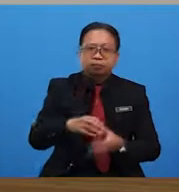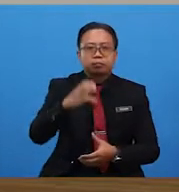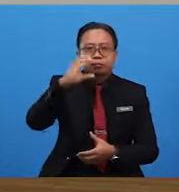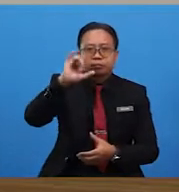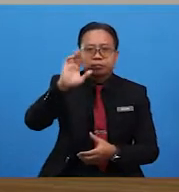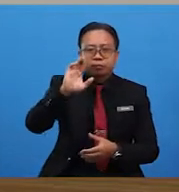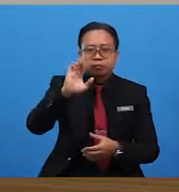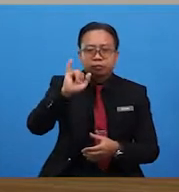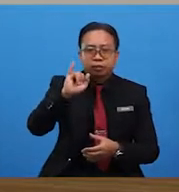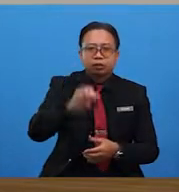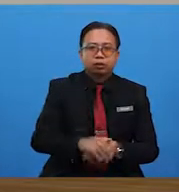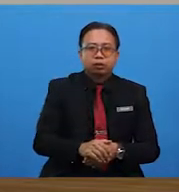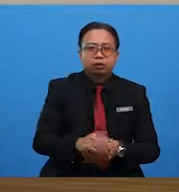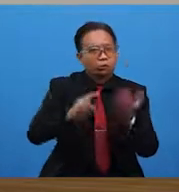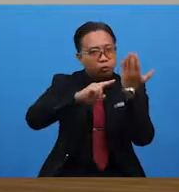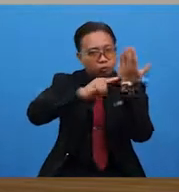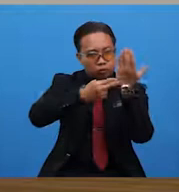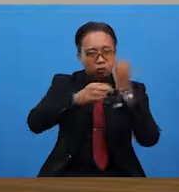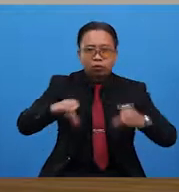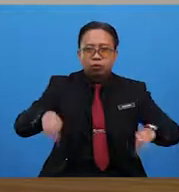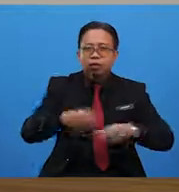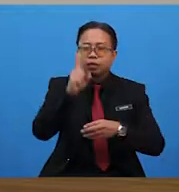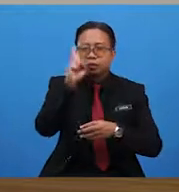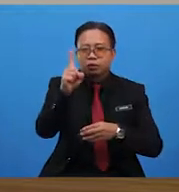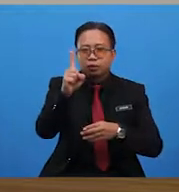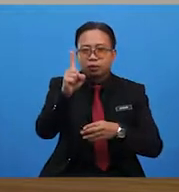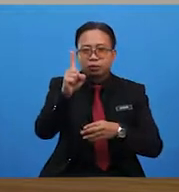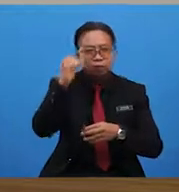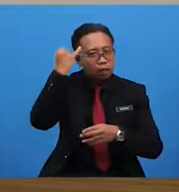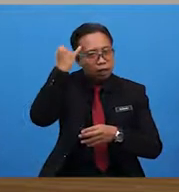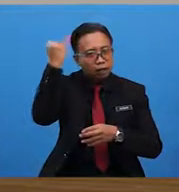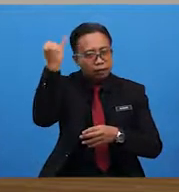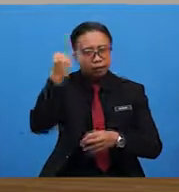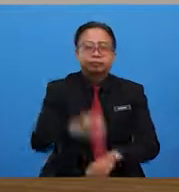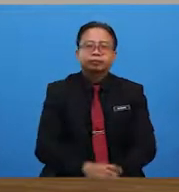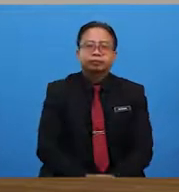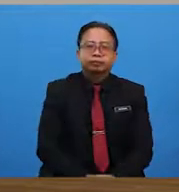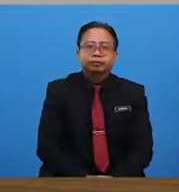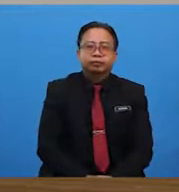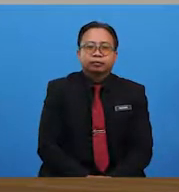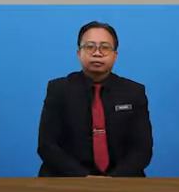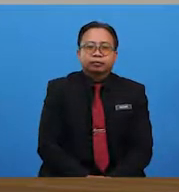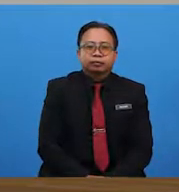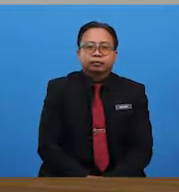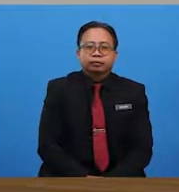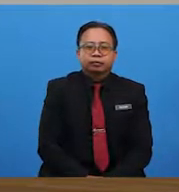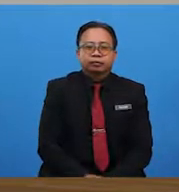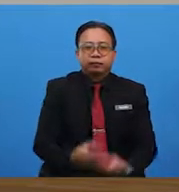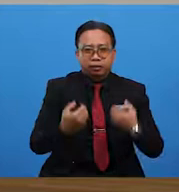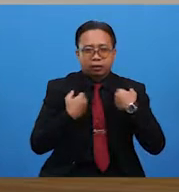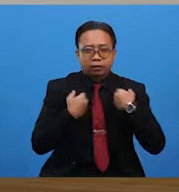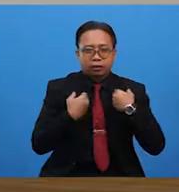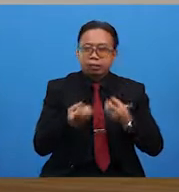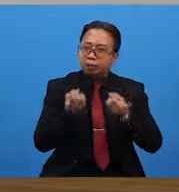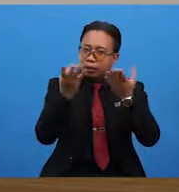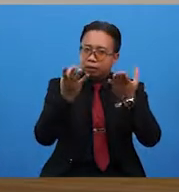atau unsur yang mewujudkan sesuatu yg dirasa ideal terdiri Depa